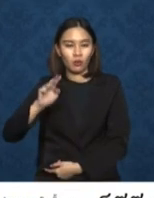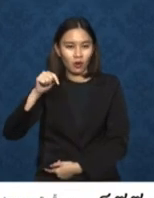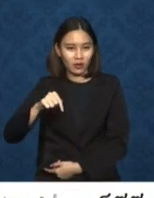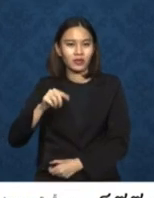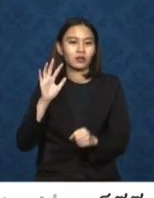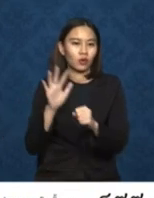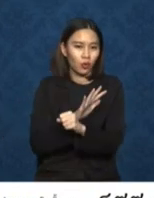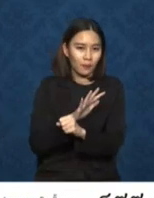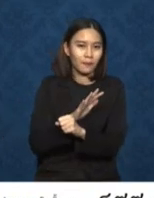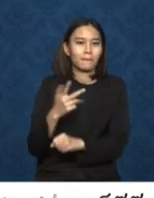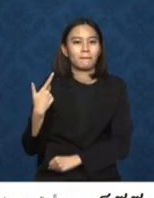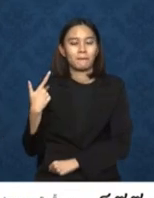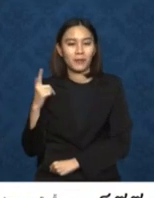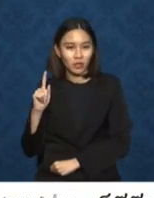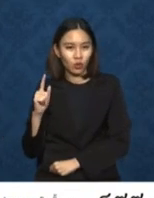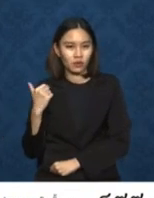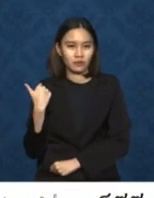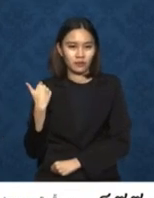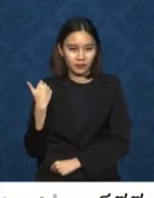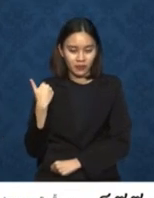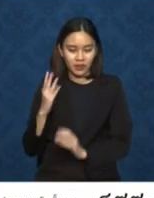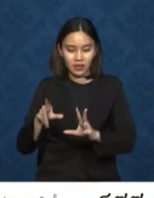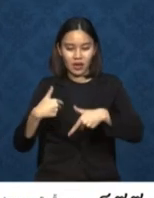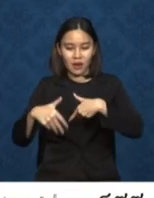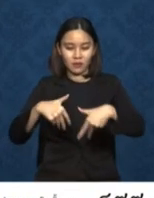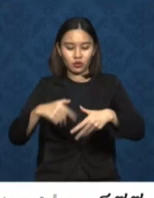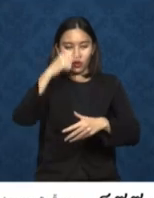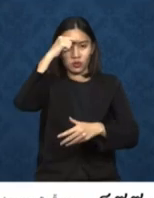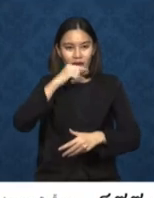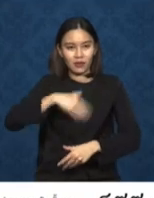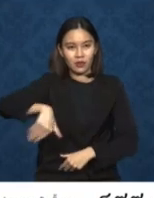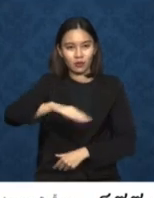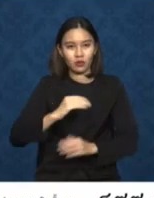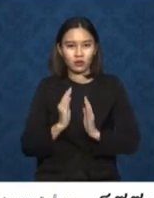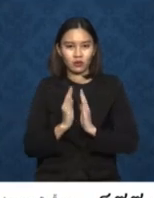อย่คุมค่าและมีประสิทธภาพเพื่อพี่น้ปชาชนเช้าไทยทุกคนครับขอบคุครับ